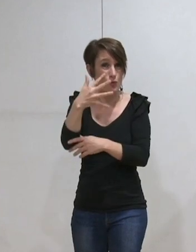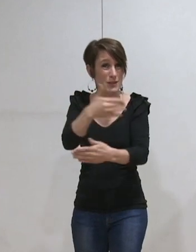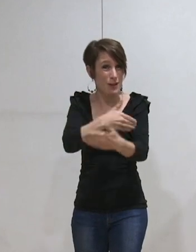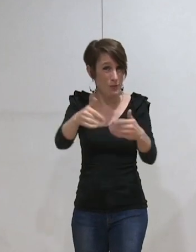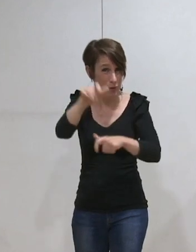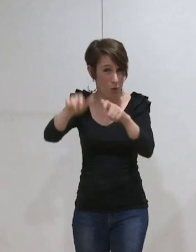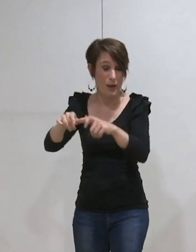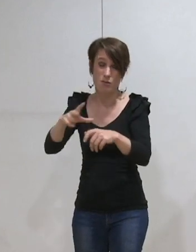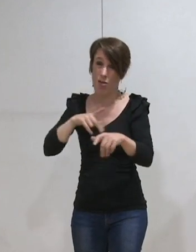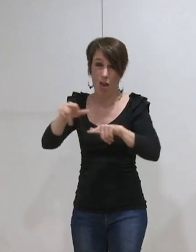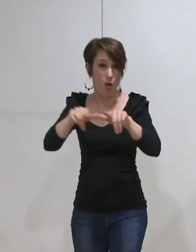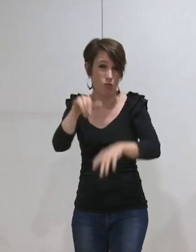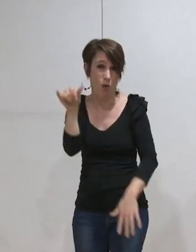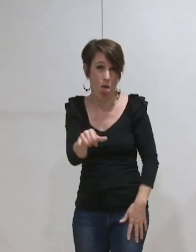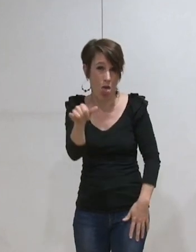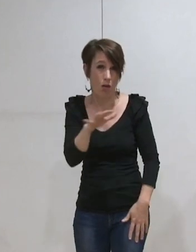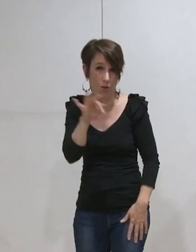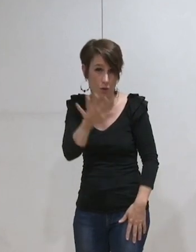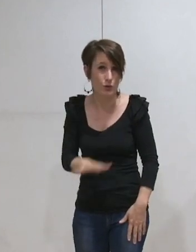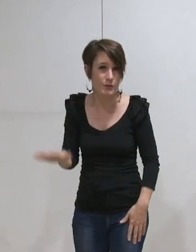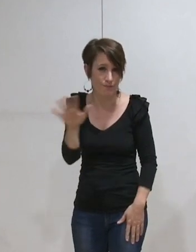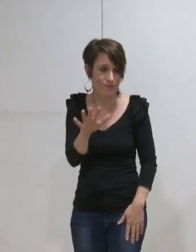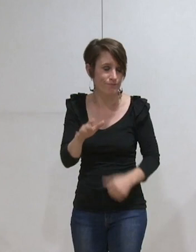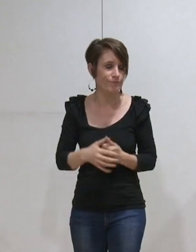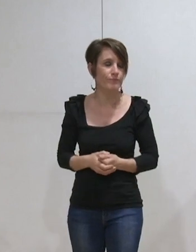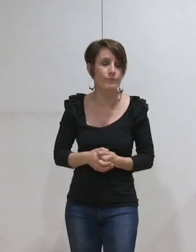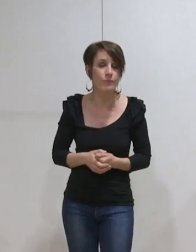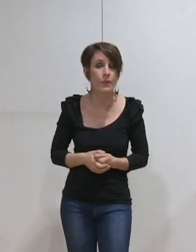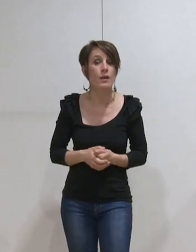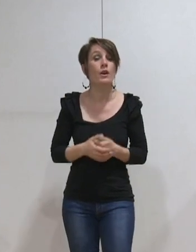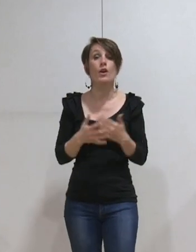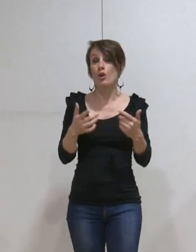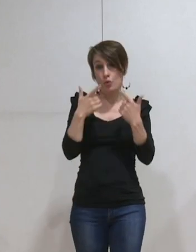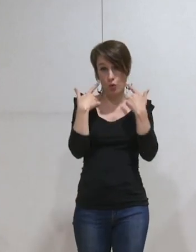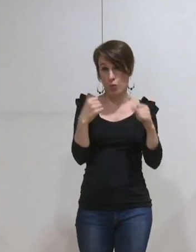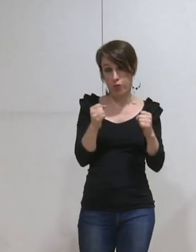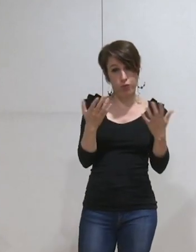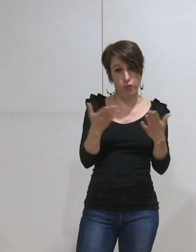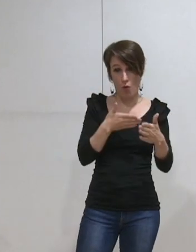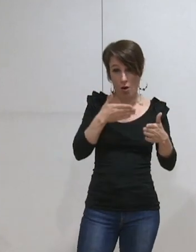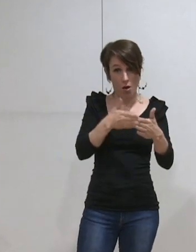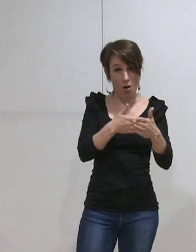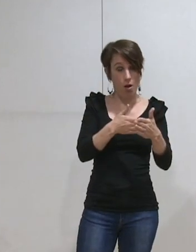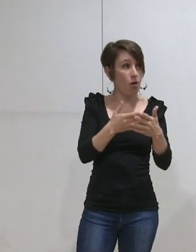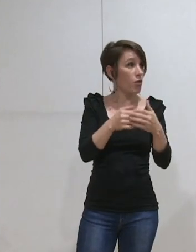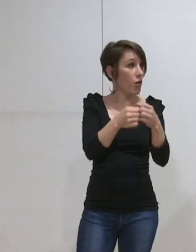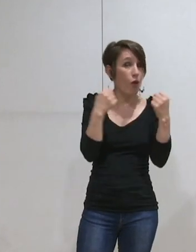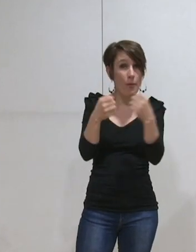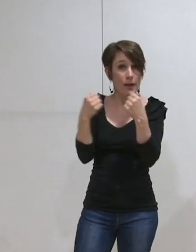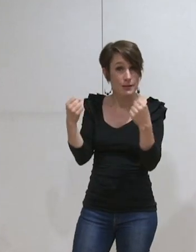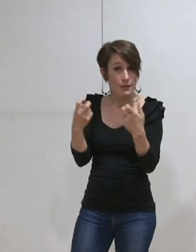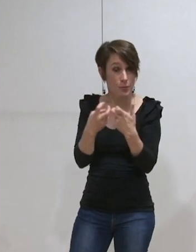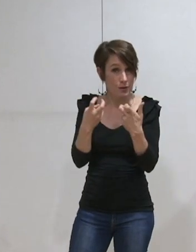France ces blocages on les voit y compris dans la dans la presse sur des opérations en cours pour